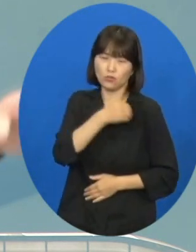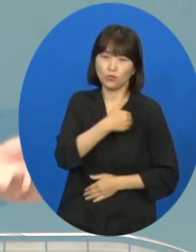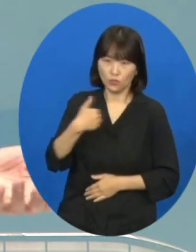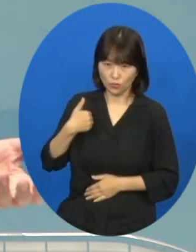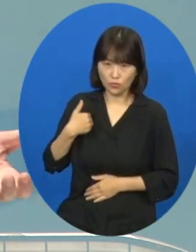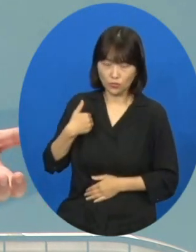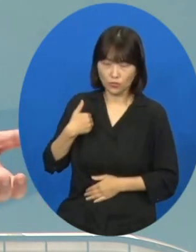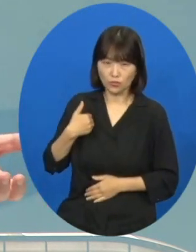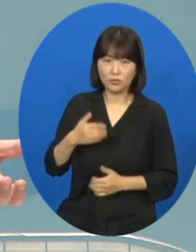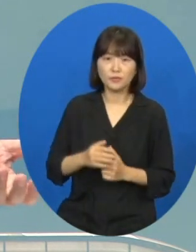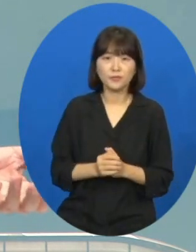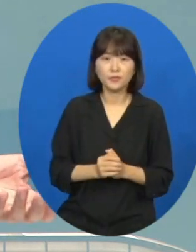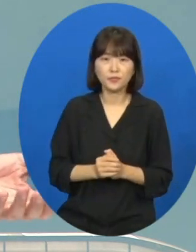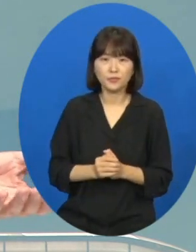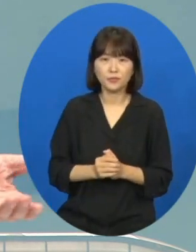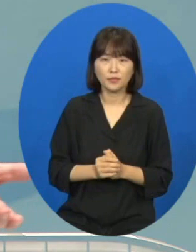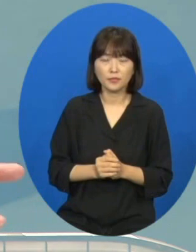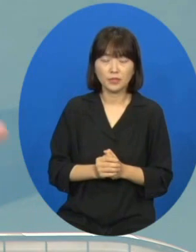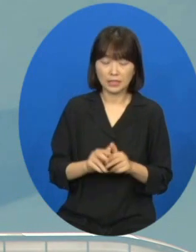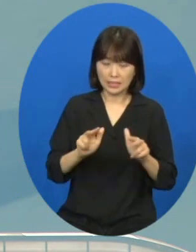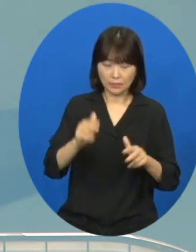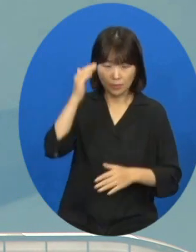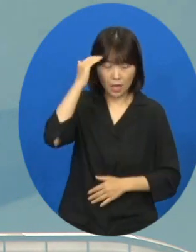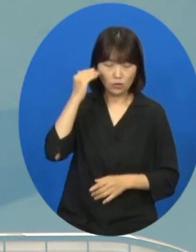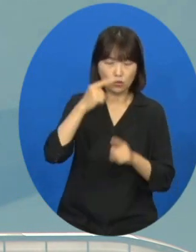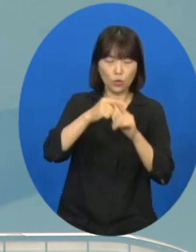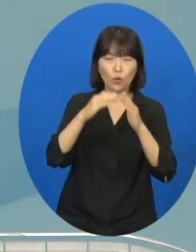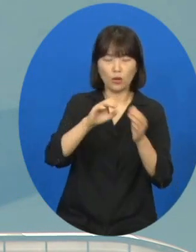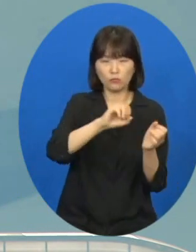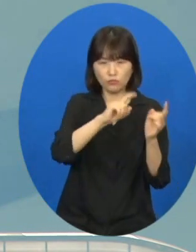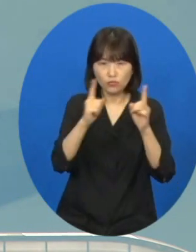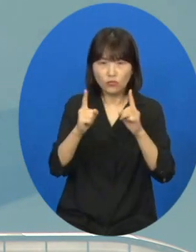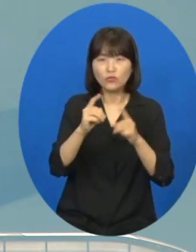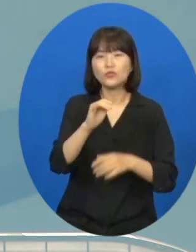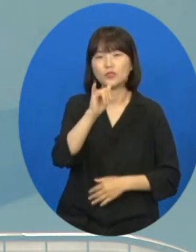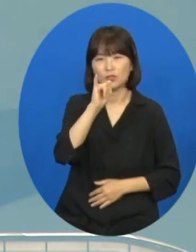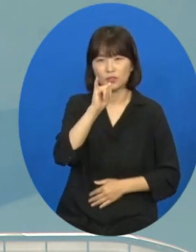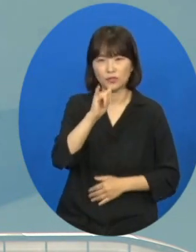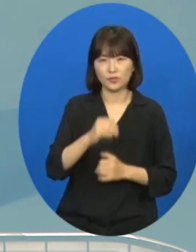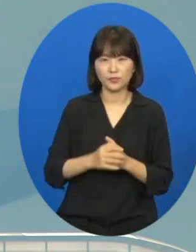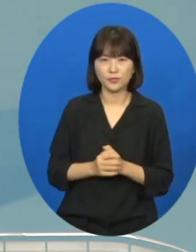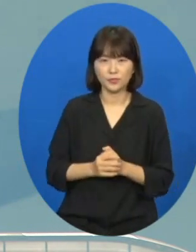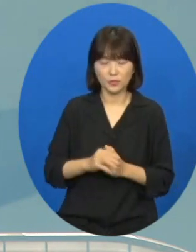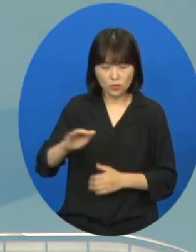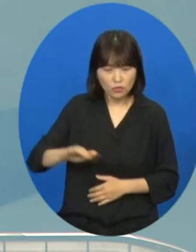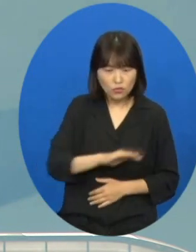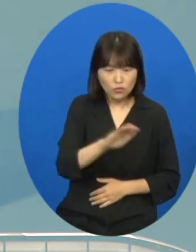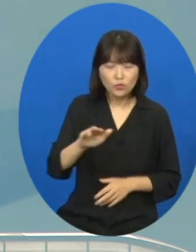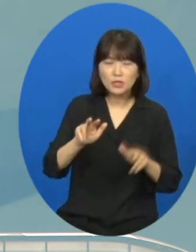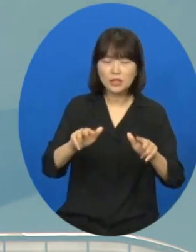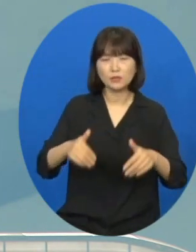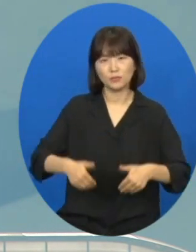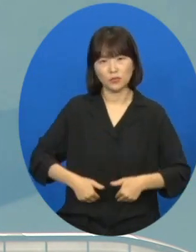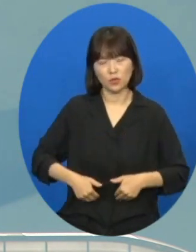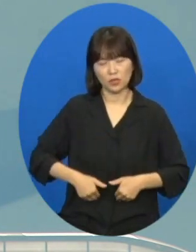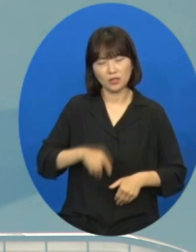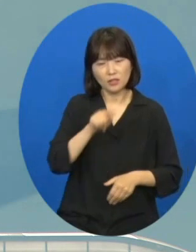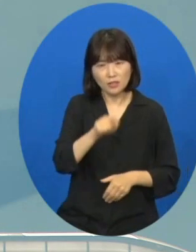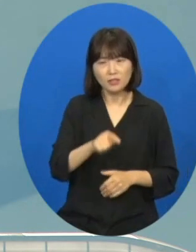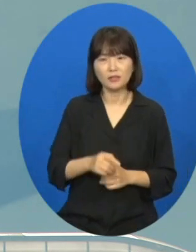그리고 지금 이렇게 한국 교회에 부흥이 온 거예요. 우리에게 지금 필요한 것이 바로